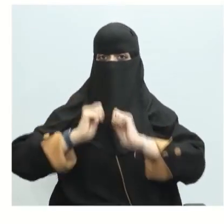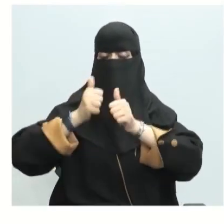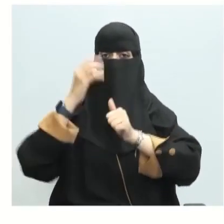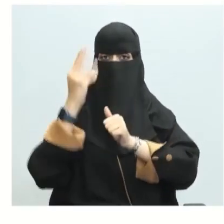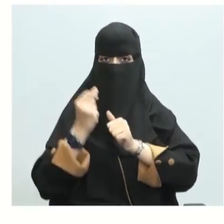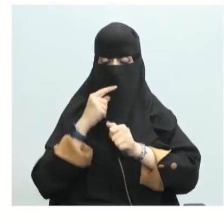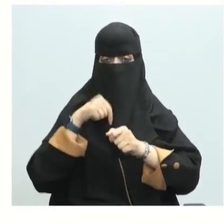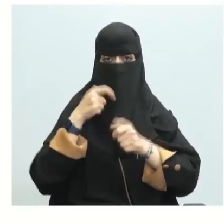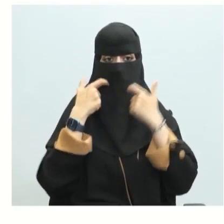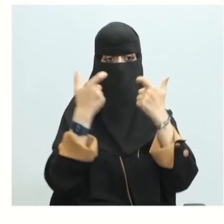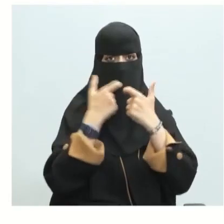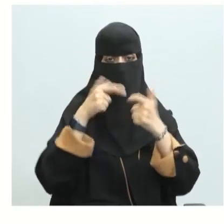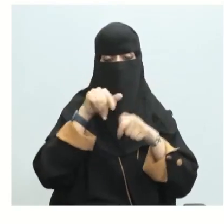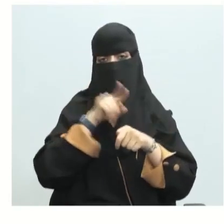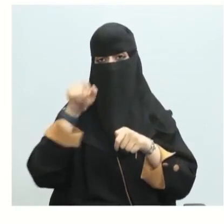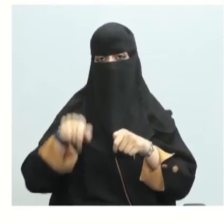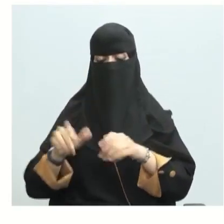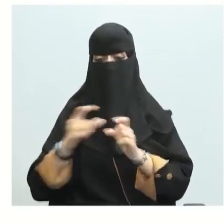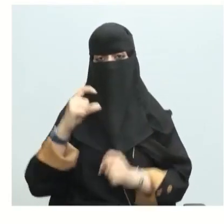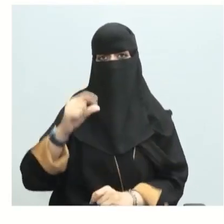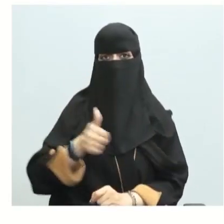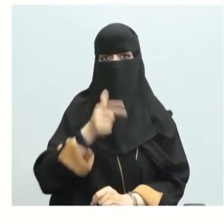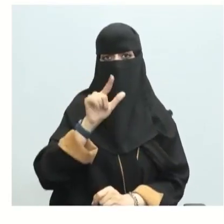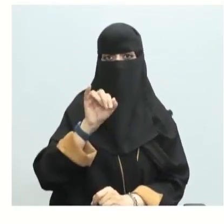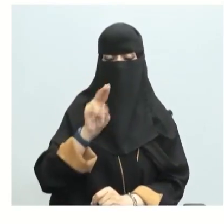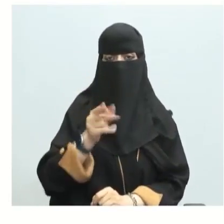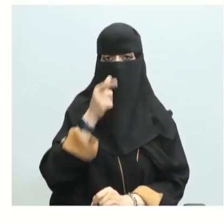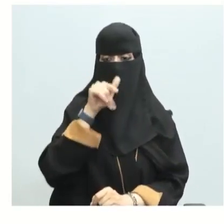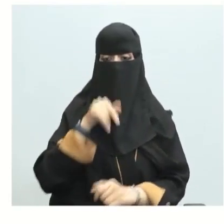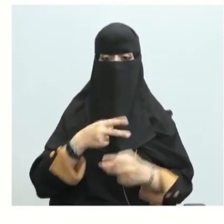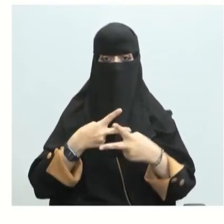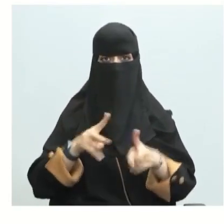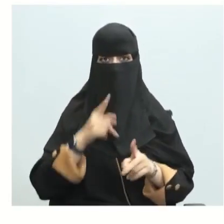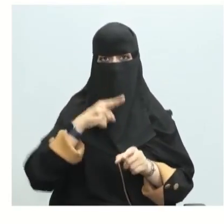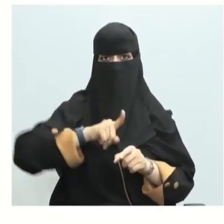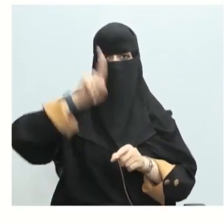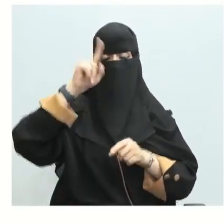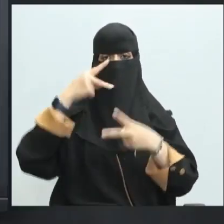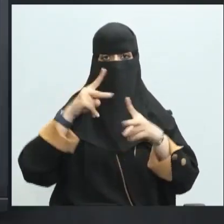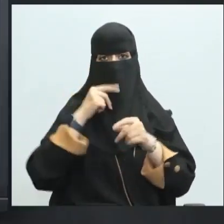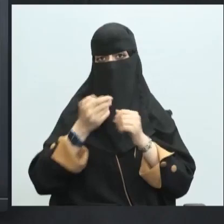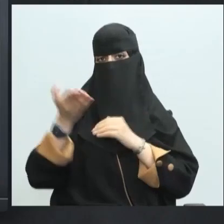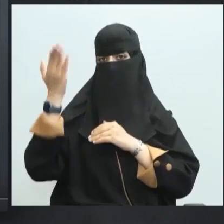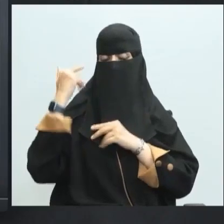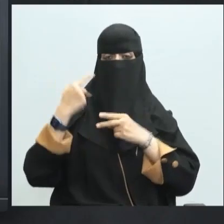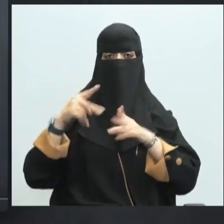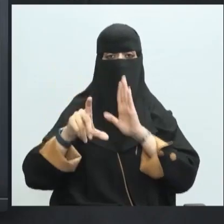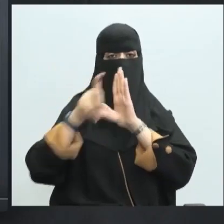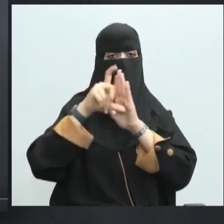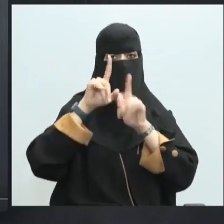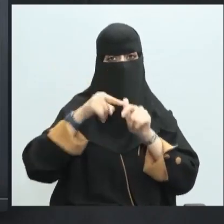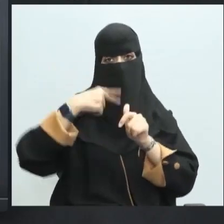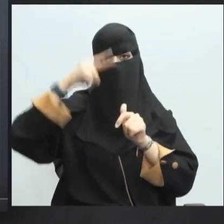بحساب النظري للدلتا اتش اذا لنبدا بسم الله درسنا كانت هذه بدايه ومقدمه